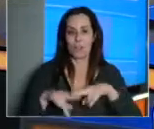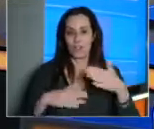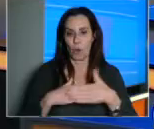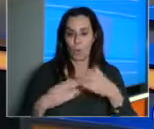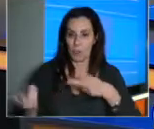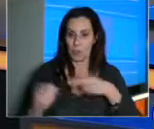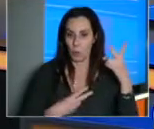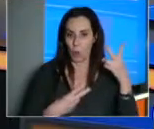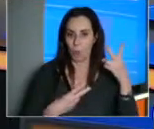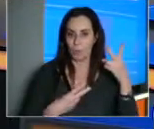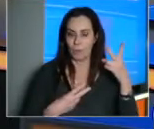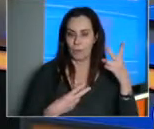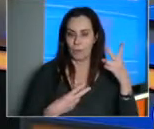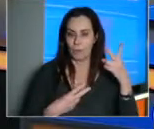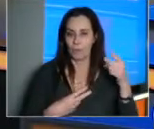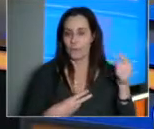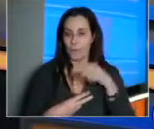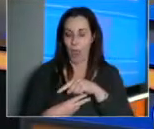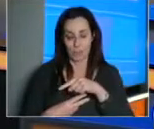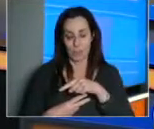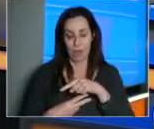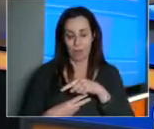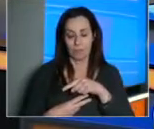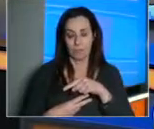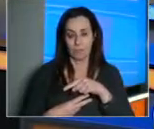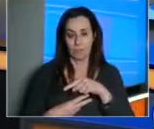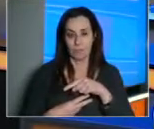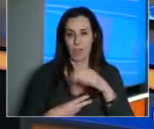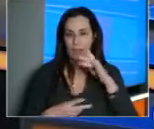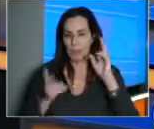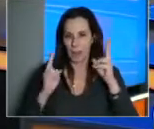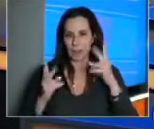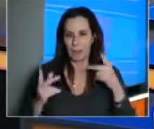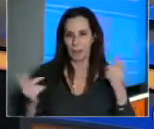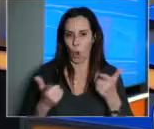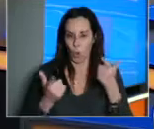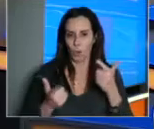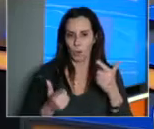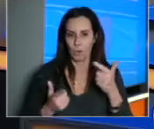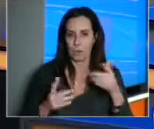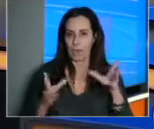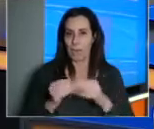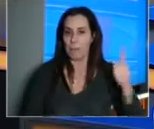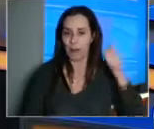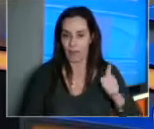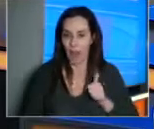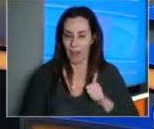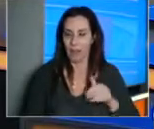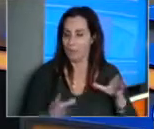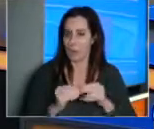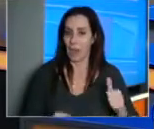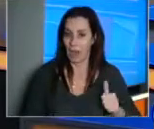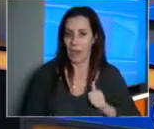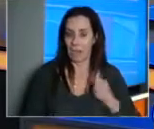רעייתו בבית החולים בלינסון, ויצא כל סוף שבוע, נדמה לי, לאזור חדרה, לחגוג את החג, יחד עם הרמטכ"ל, ויחד עם